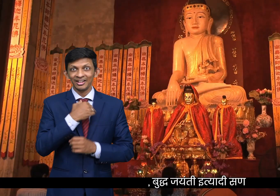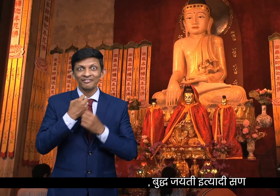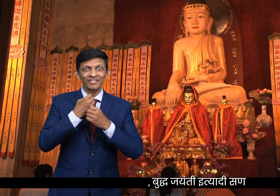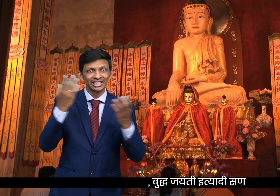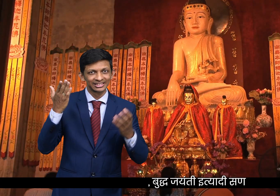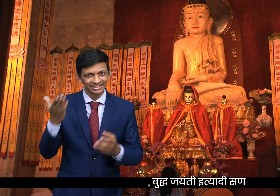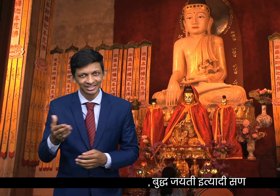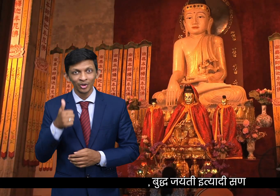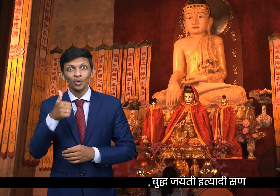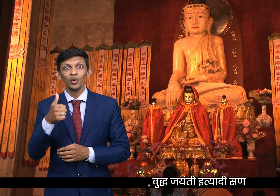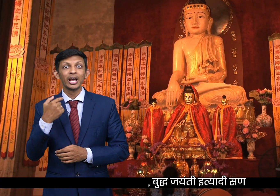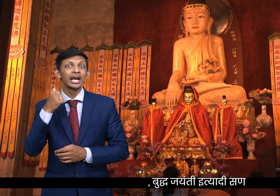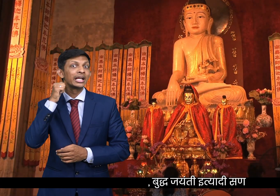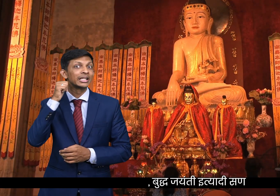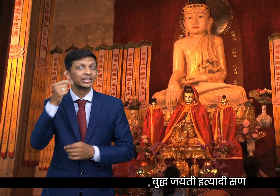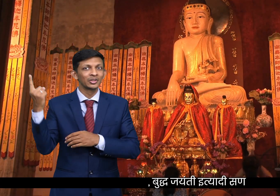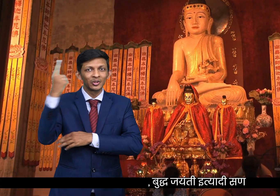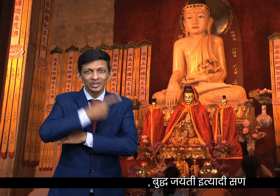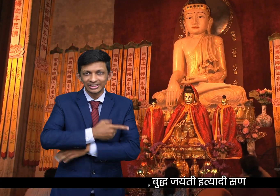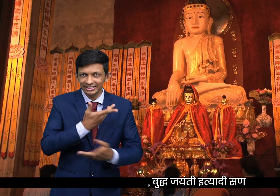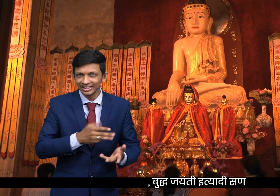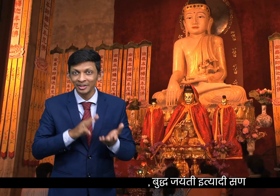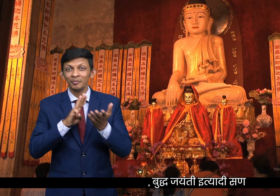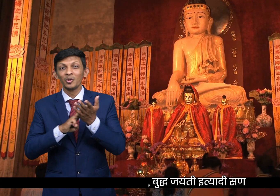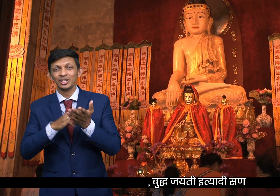जयंती, बुद्ध जयंती इत्यादी सण